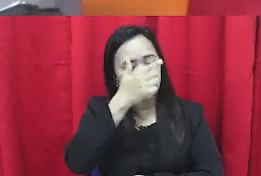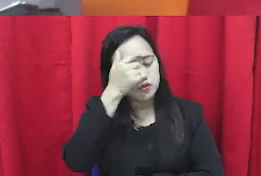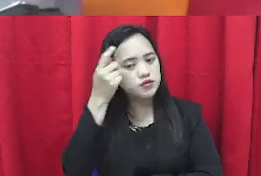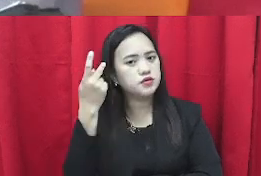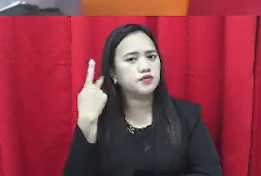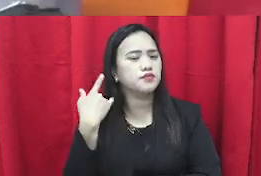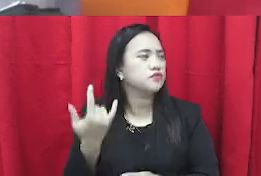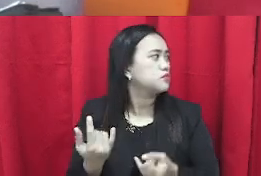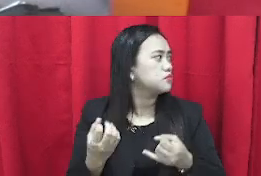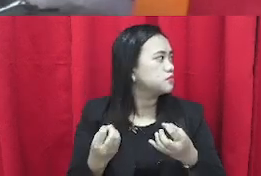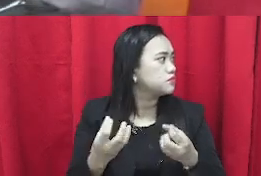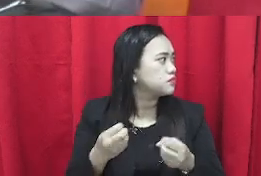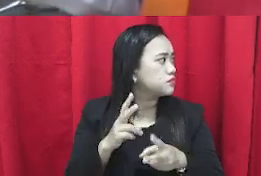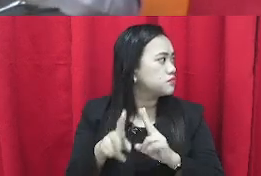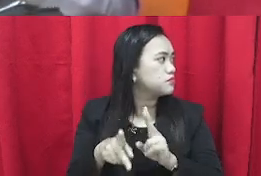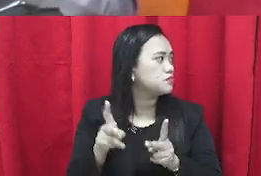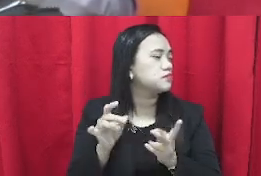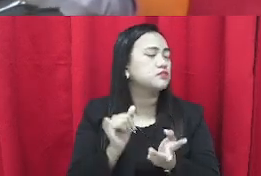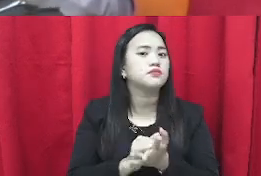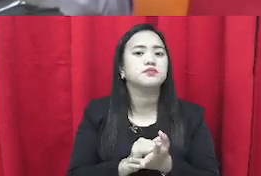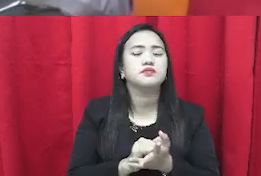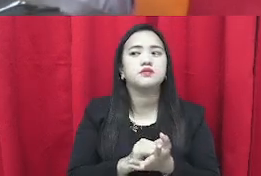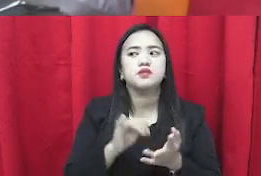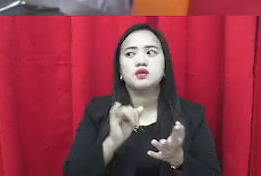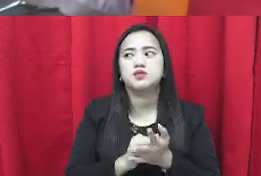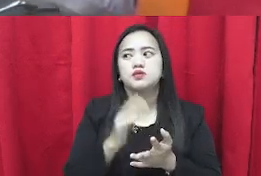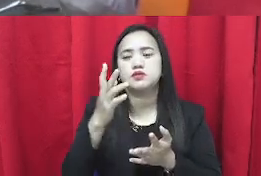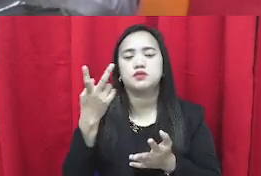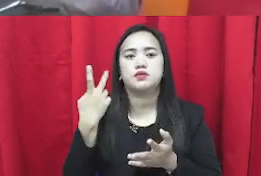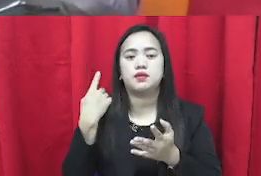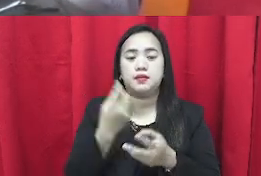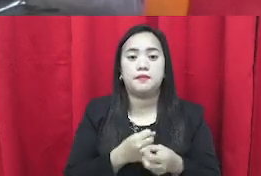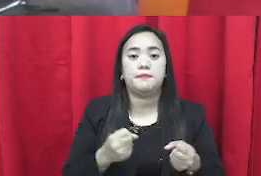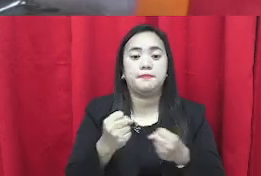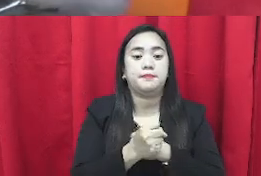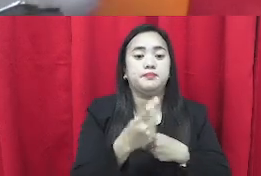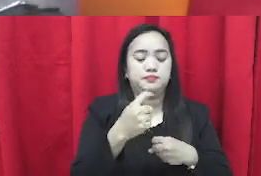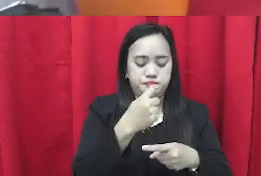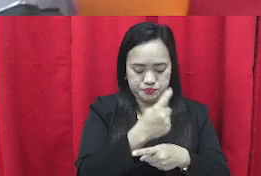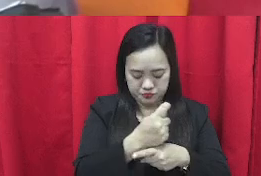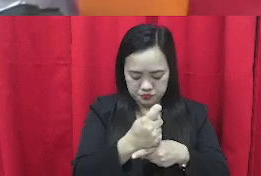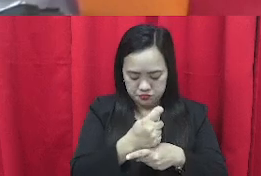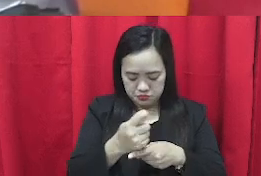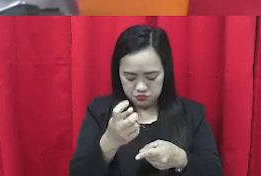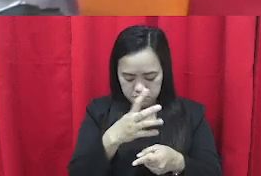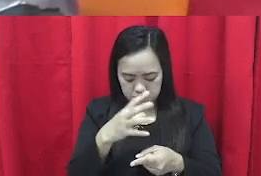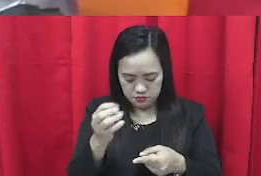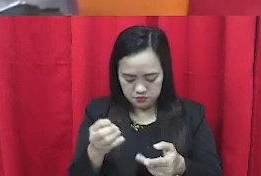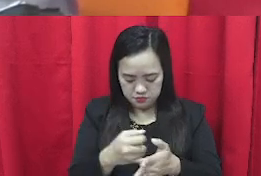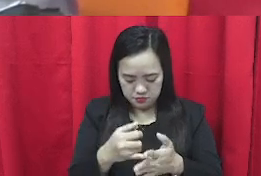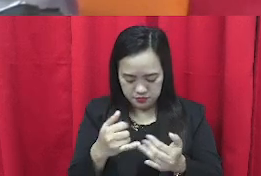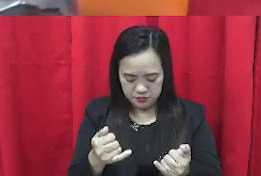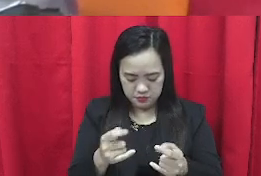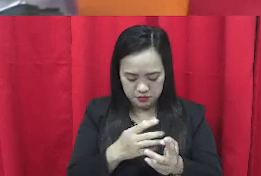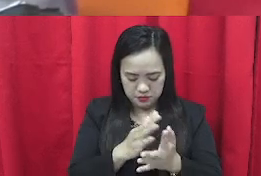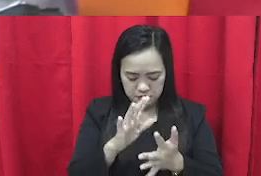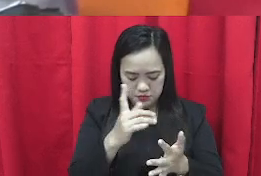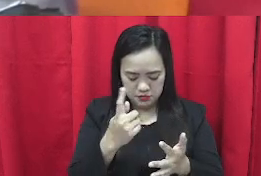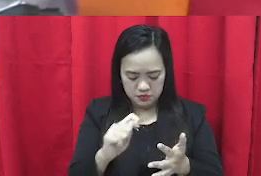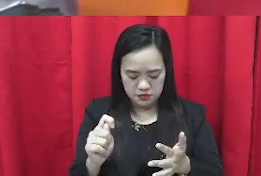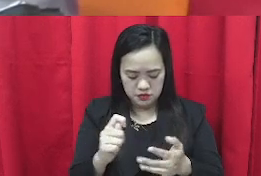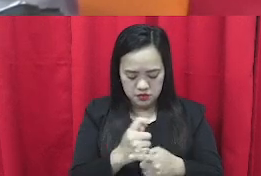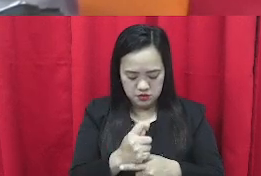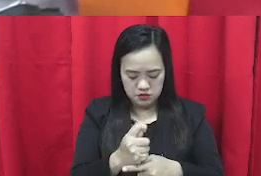ka talagang babaguhin Kaya nga dumadaan ka sa training huhubugin ka talaga ng ah ng training para ikaw ay